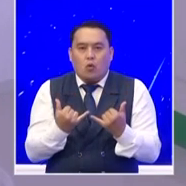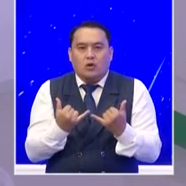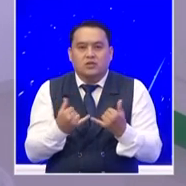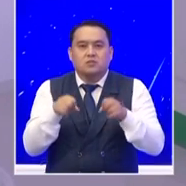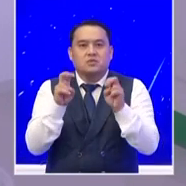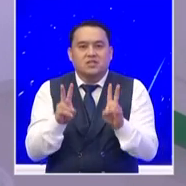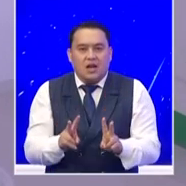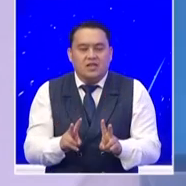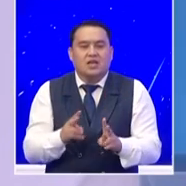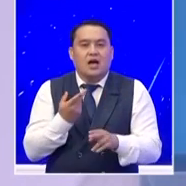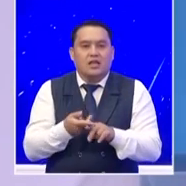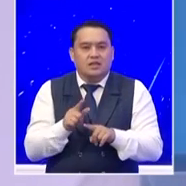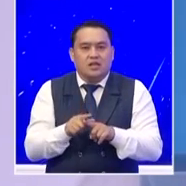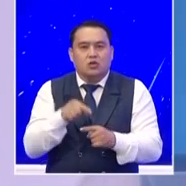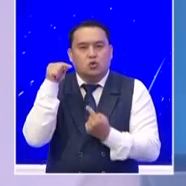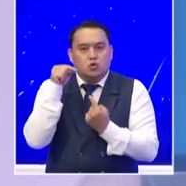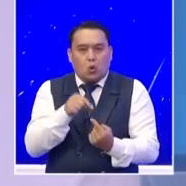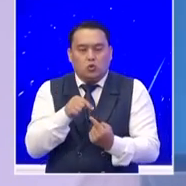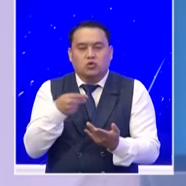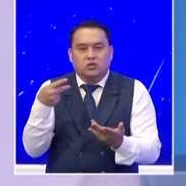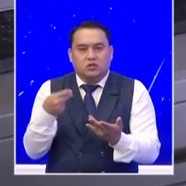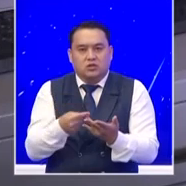мнению специалистов, это самый точный прибор.